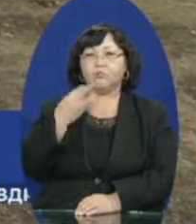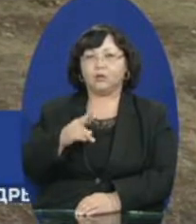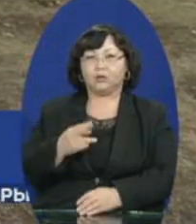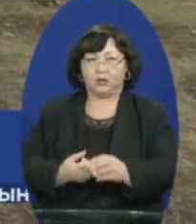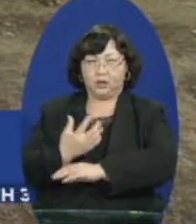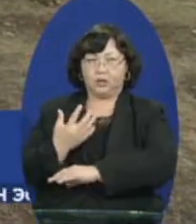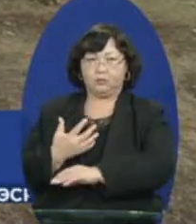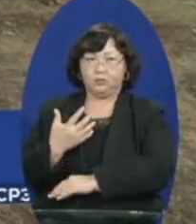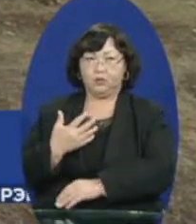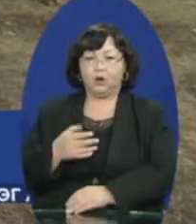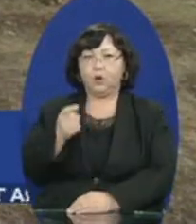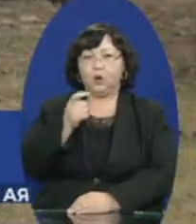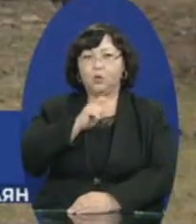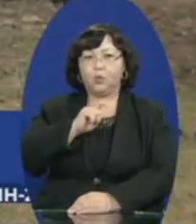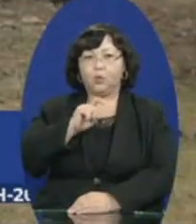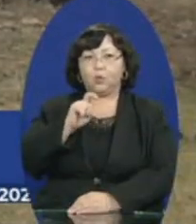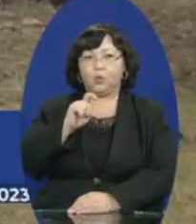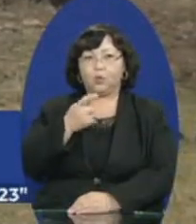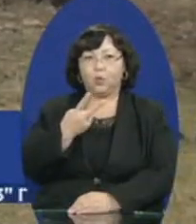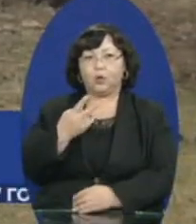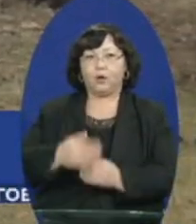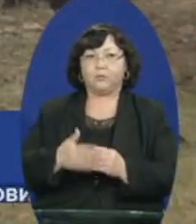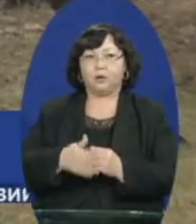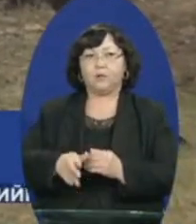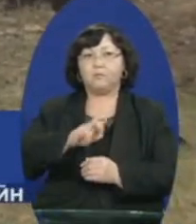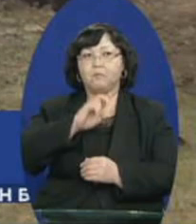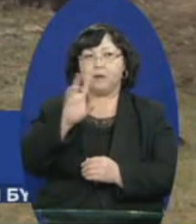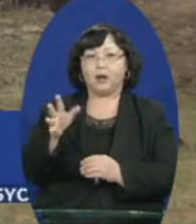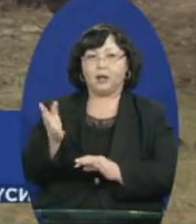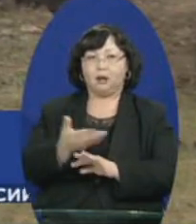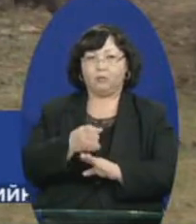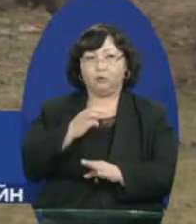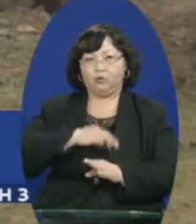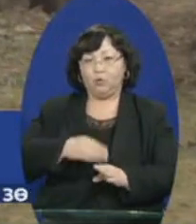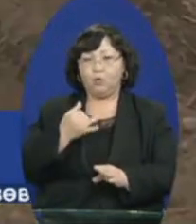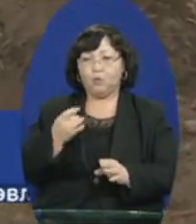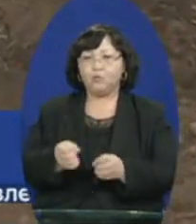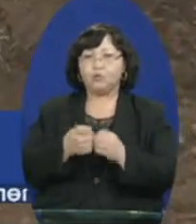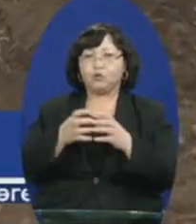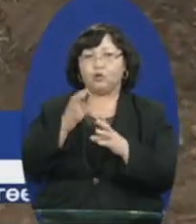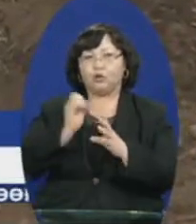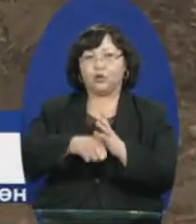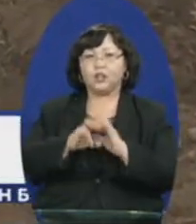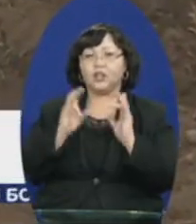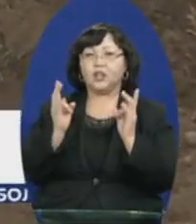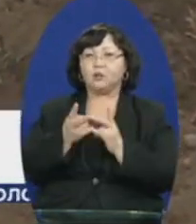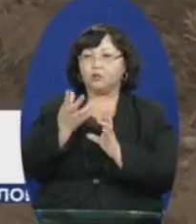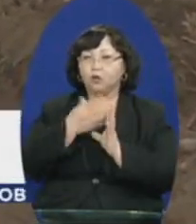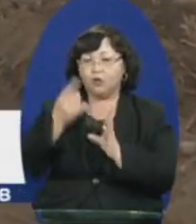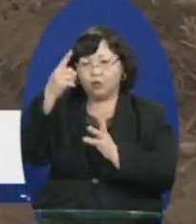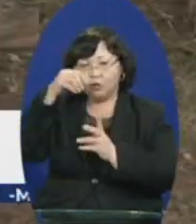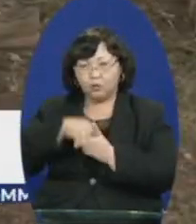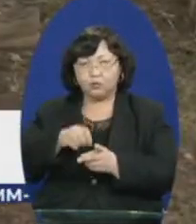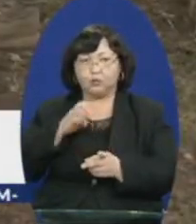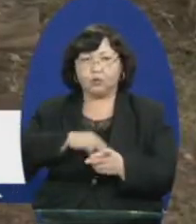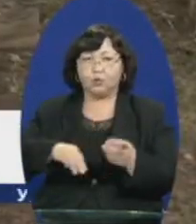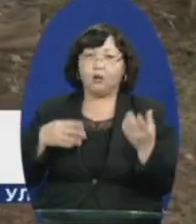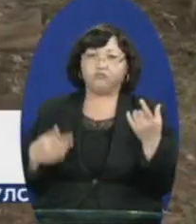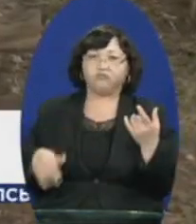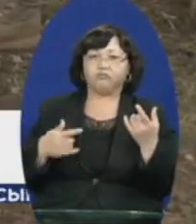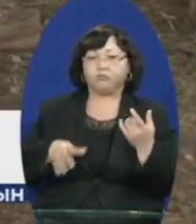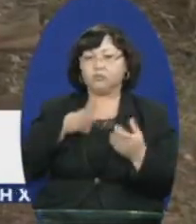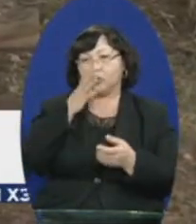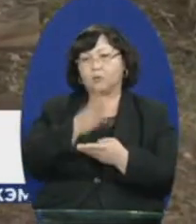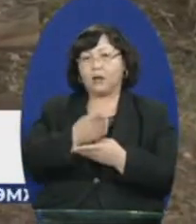Хүү хамтлаг экологийн тэнцвэрт байдал байгаль дэлхийг хамгаалах талаар уран бүтээлдээ тусгаж нийгэм дуу хоолойгоо хөргөхийг зорддог. Тиймээс ч нийгмийн харилцааны